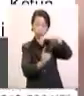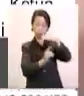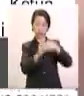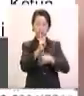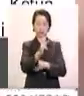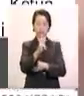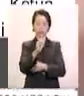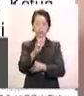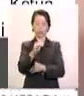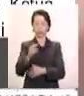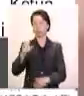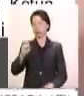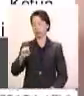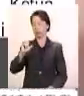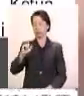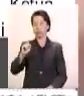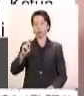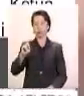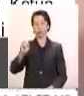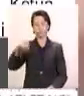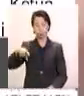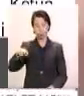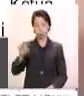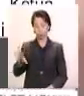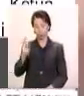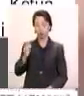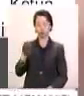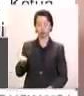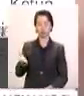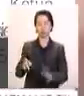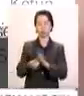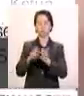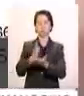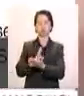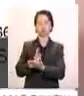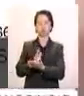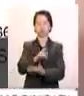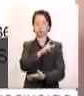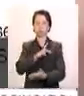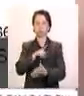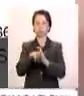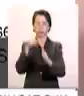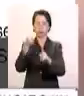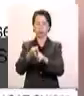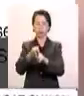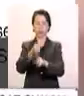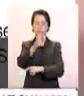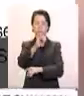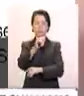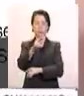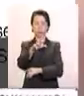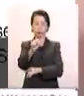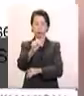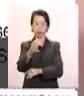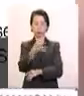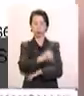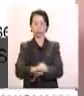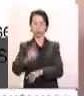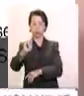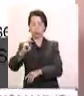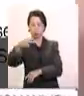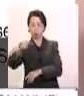KKMM Syakib bin Ahmad Syakir dilantik sebagai pemangku Ketua Pengarah FINAS. Manakala Fairul